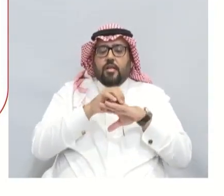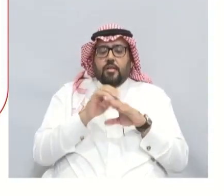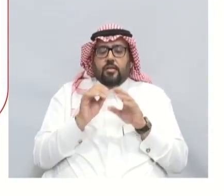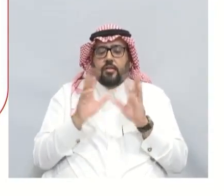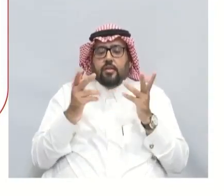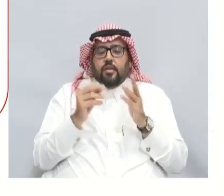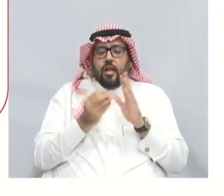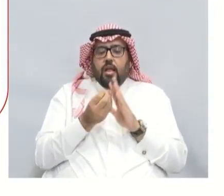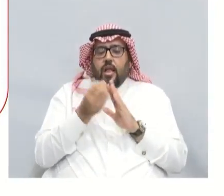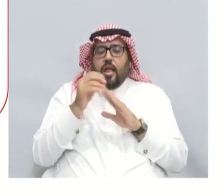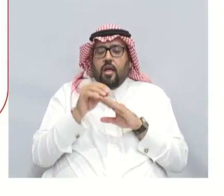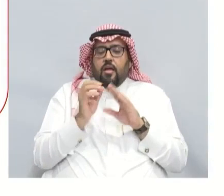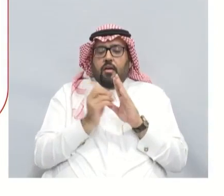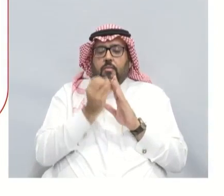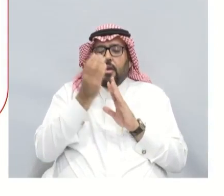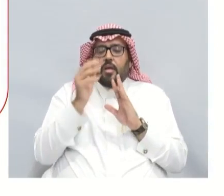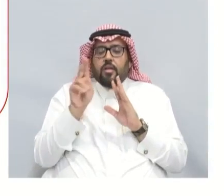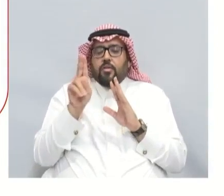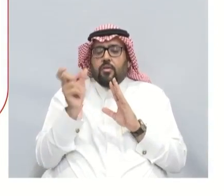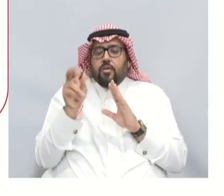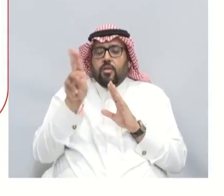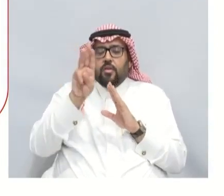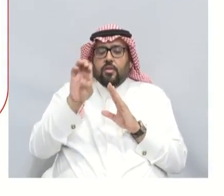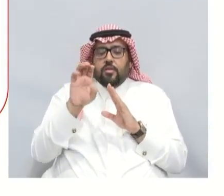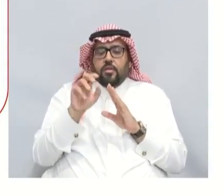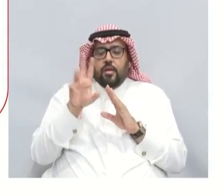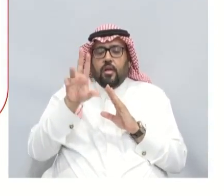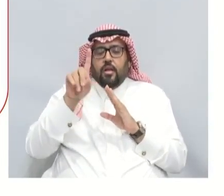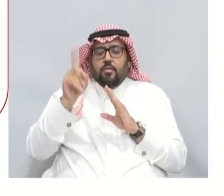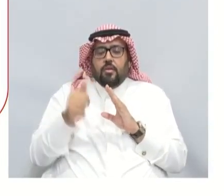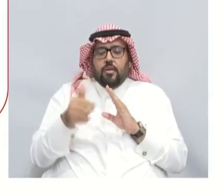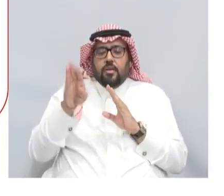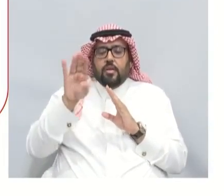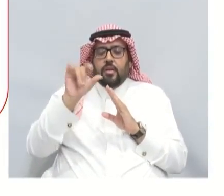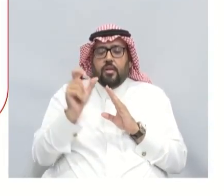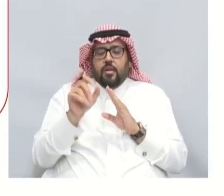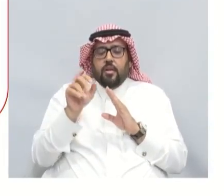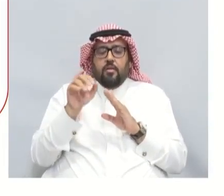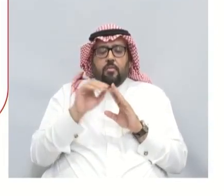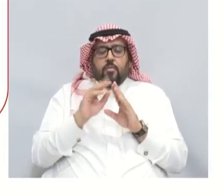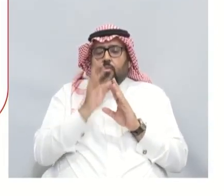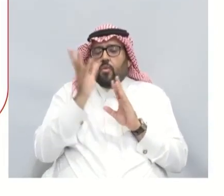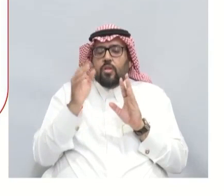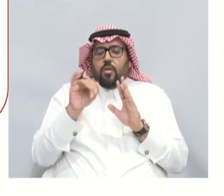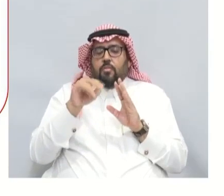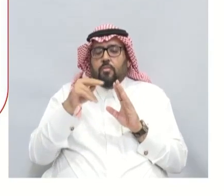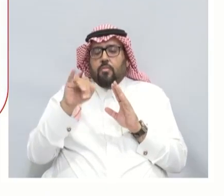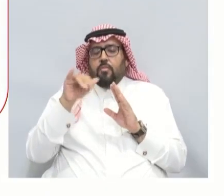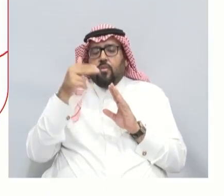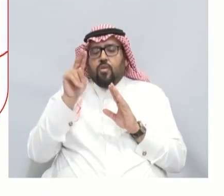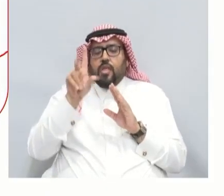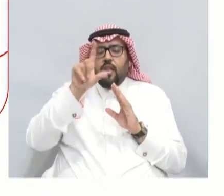البراكين مواد مختلفة. سوف نقوم بإذن الله اليوم في مقارنة بين كيفية تكون الأشكال